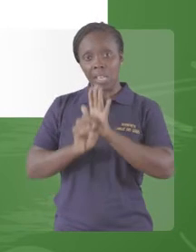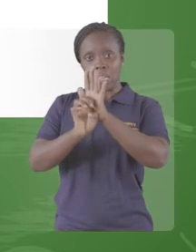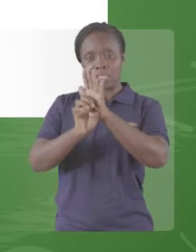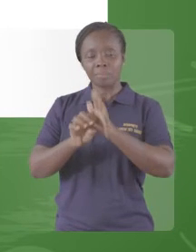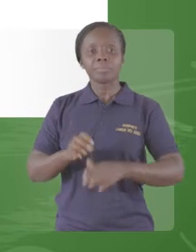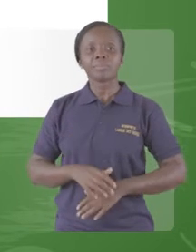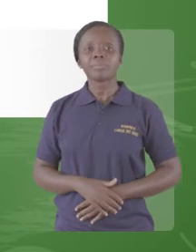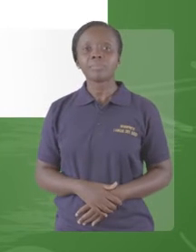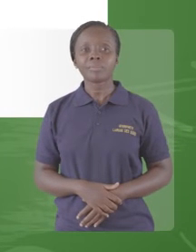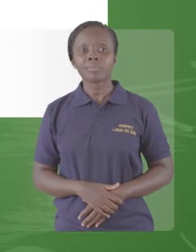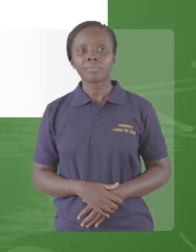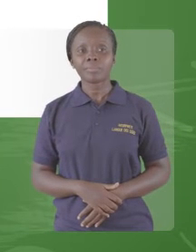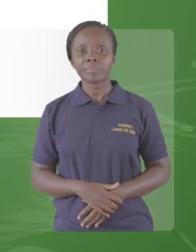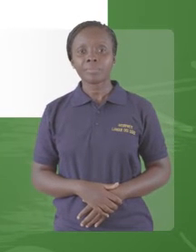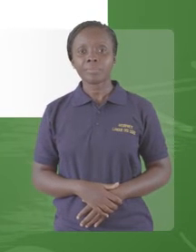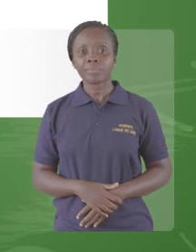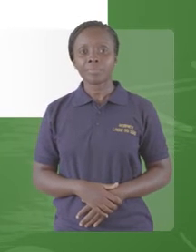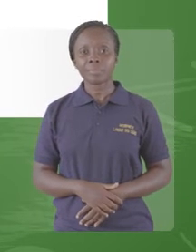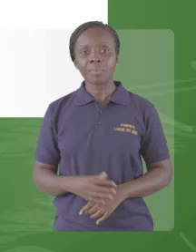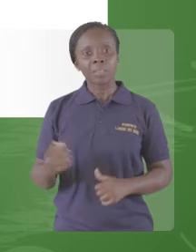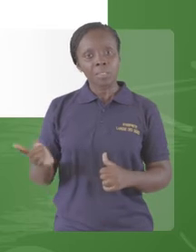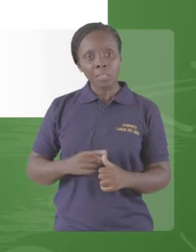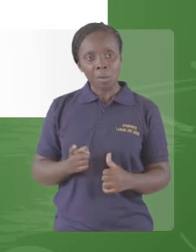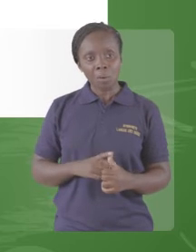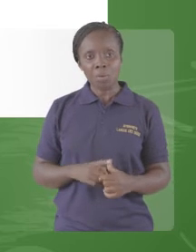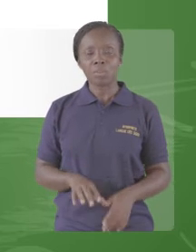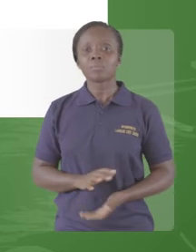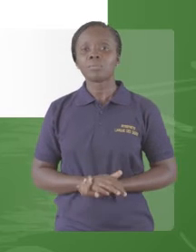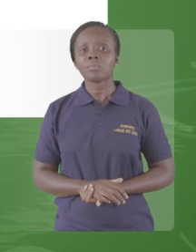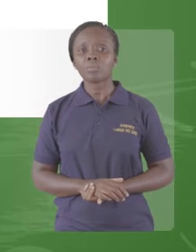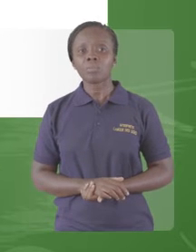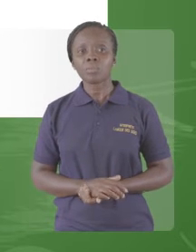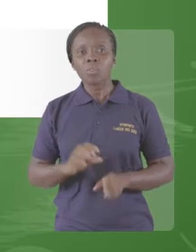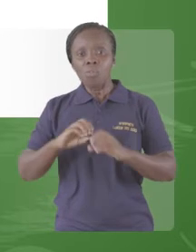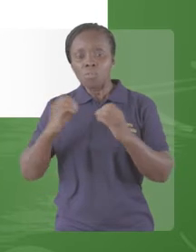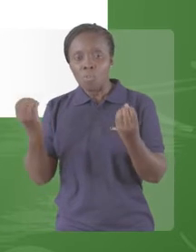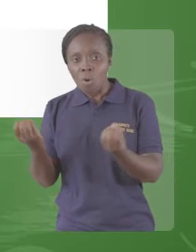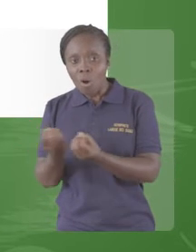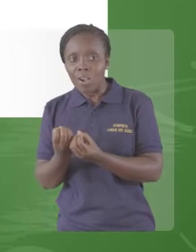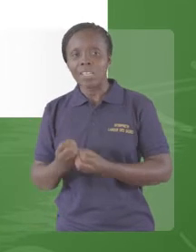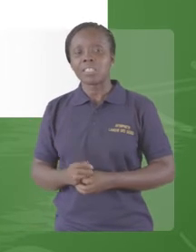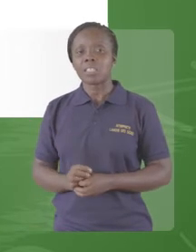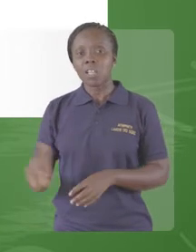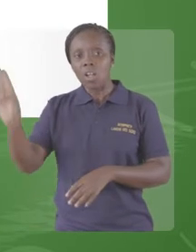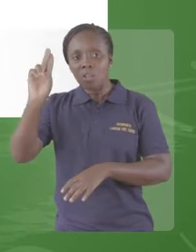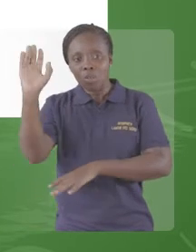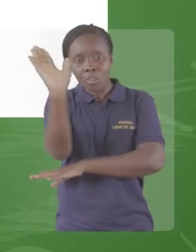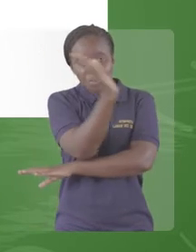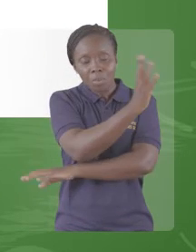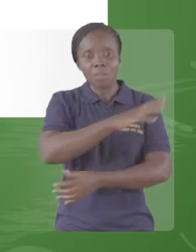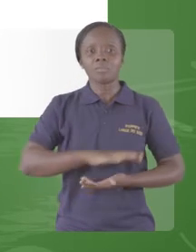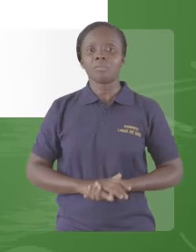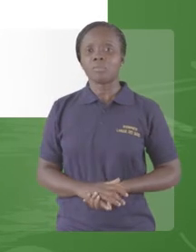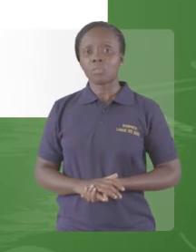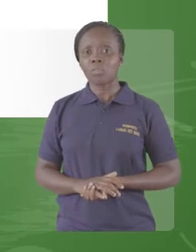sont d'abord réglementer l'exploitation forestière pour permettre de